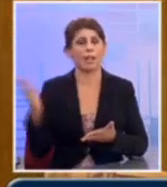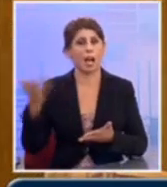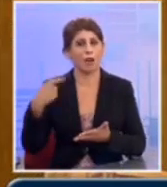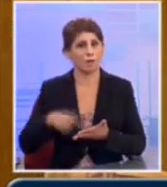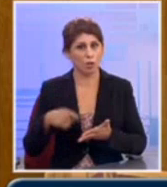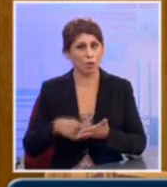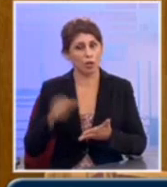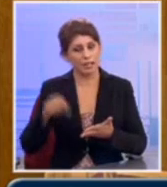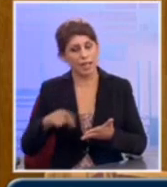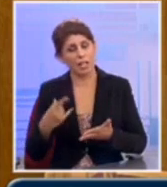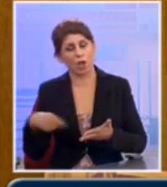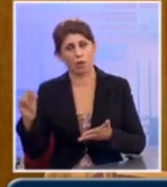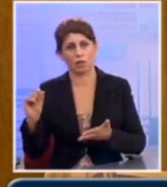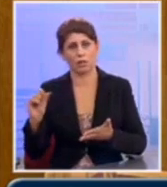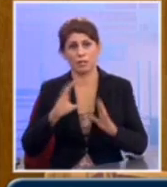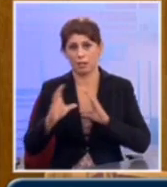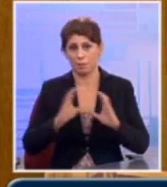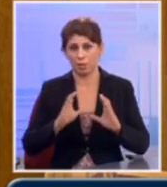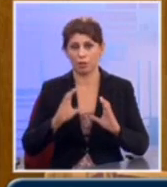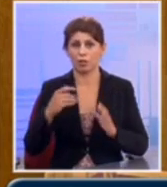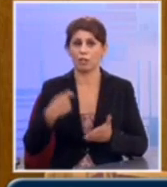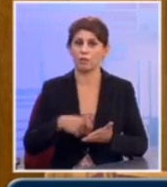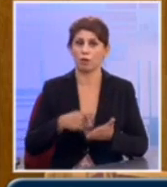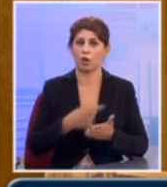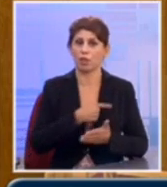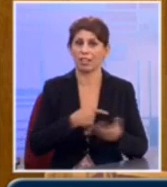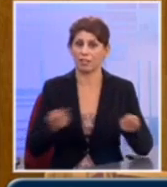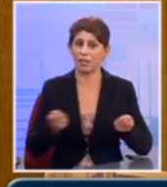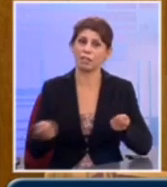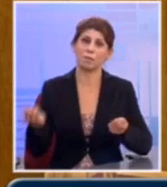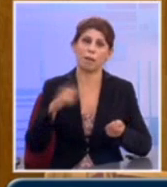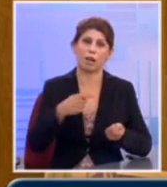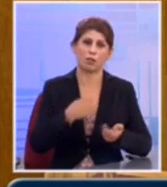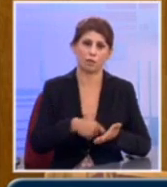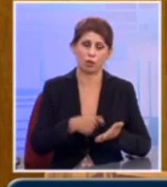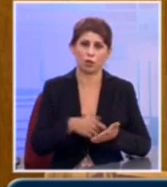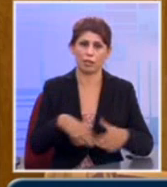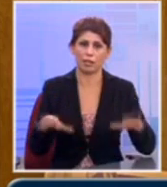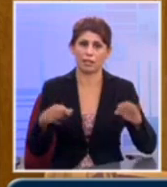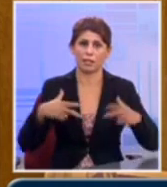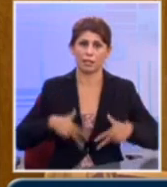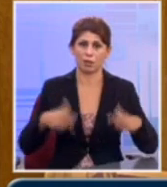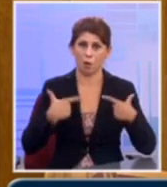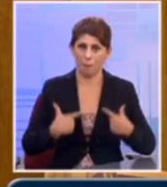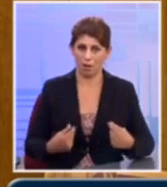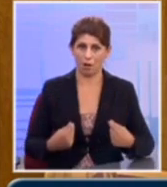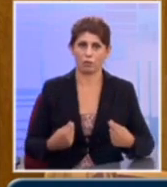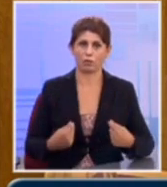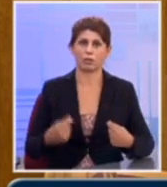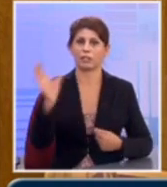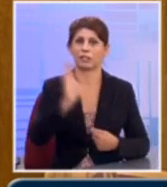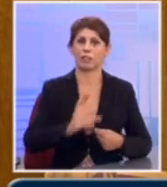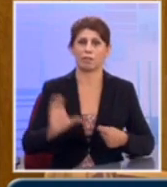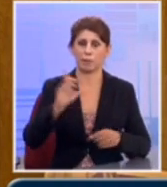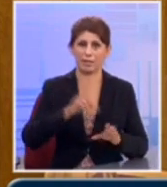φορολογούνται ή όχι σε επικοινωνία της φορολογικής διοίκησης με άλλες φορολογικές αρχές κρατών μέλλων κρατών μελών της